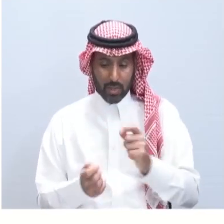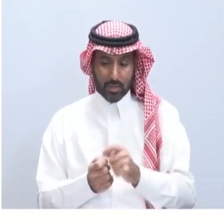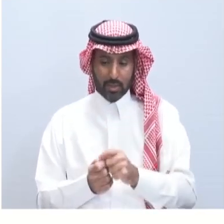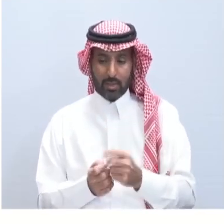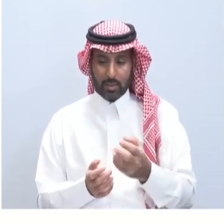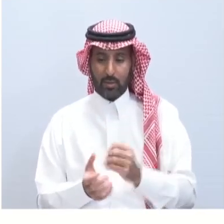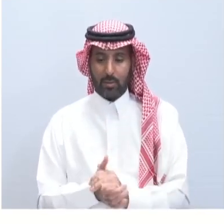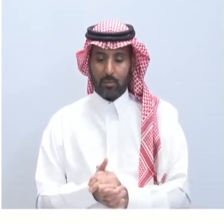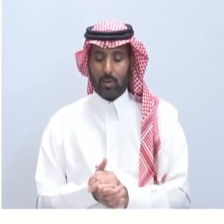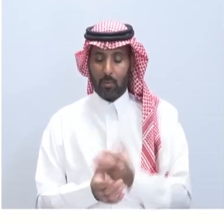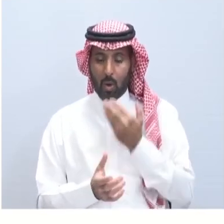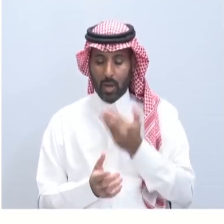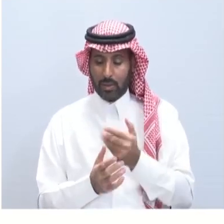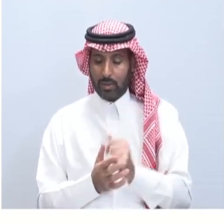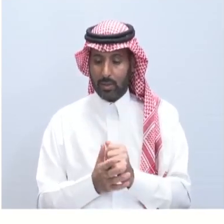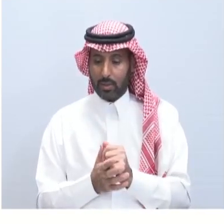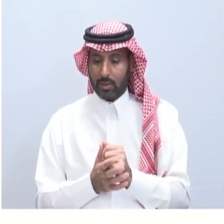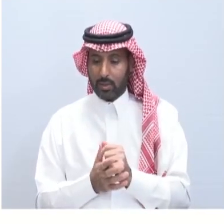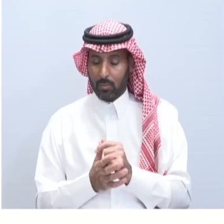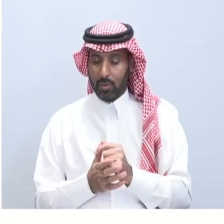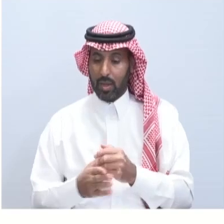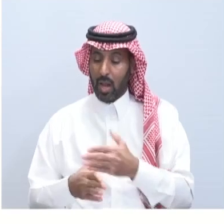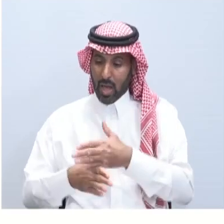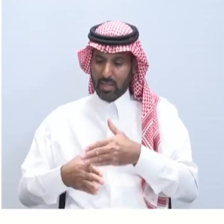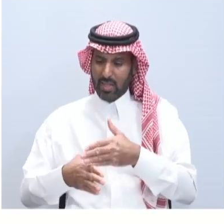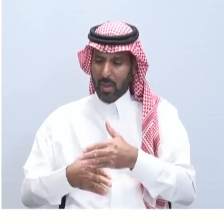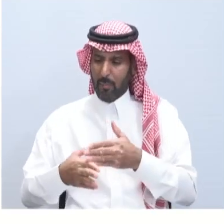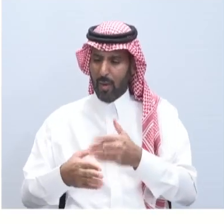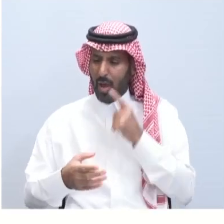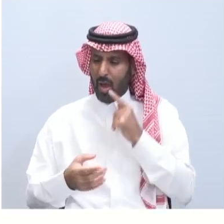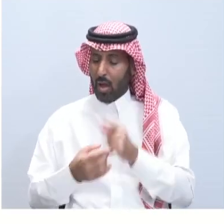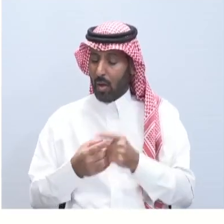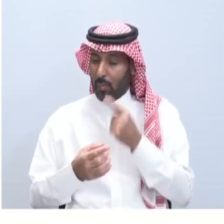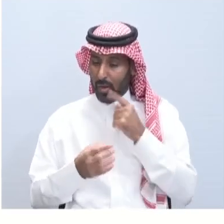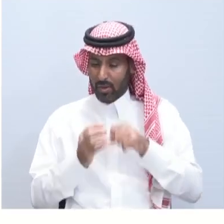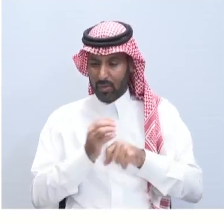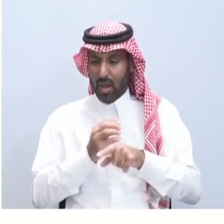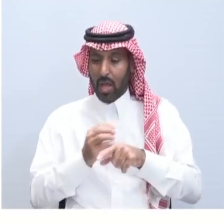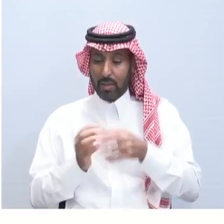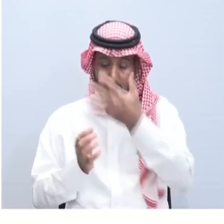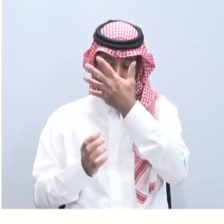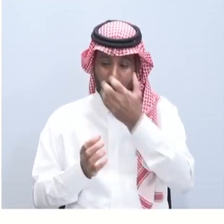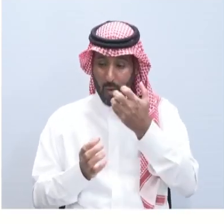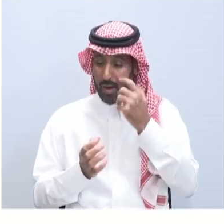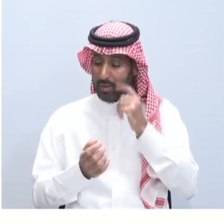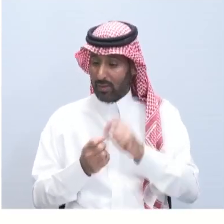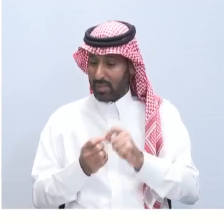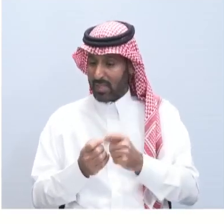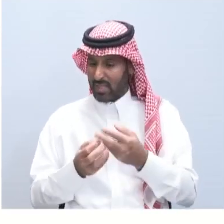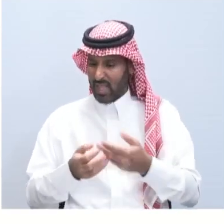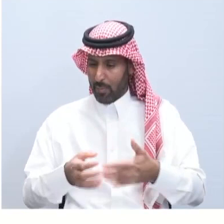على الطاقه الحيويه من المواد العضويه مثل الخشب والمحاصيل ومخلفات الحيوانات والنفايات الصلبه